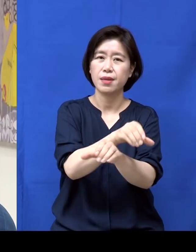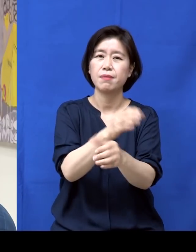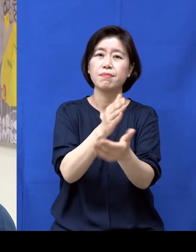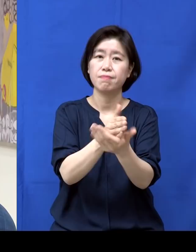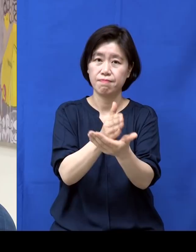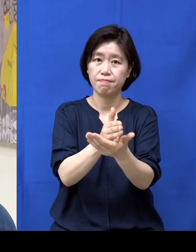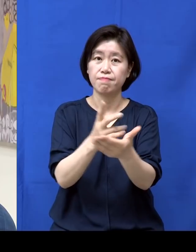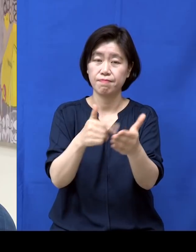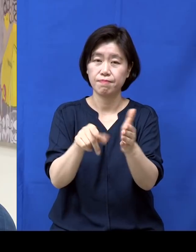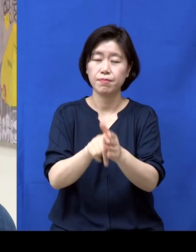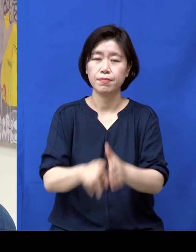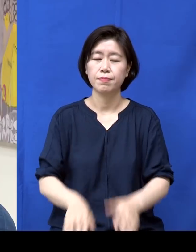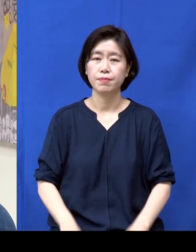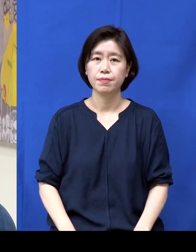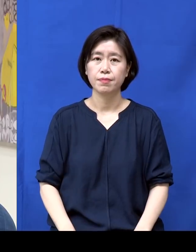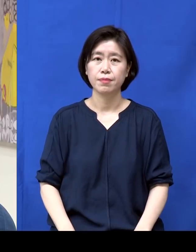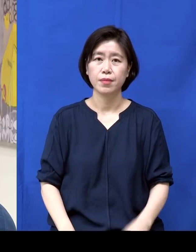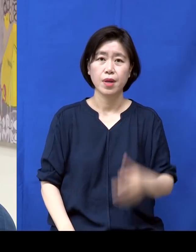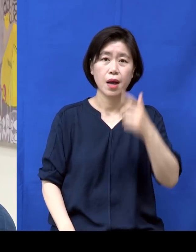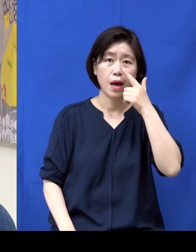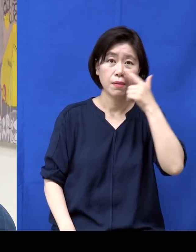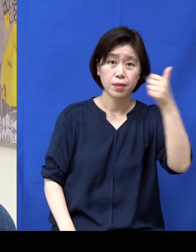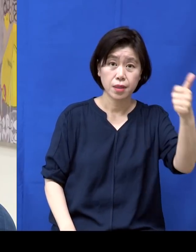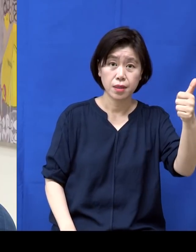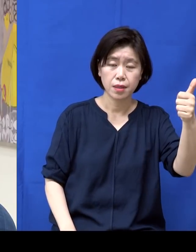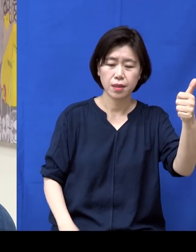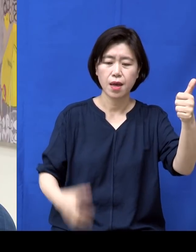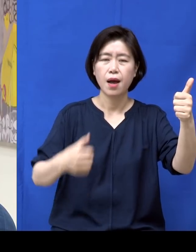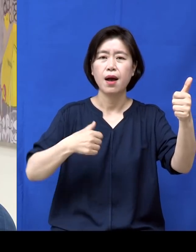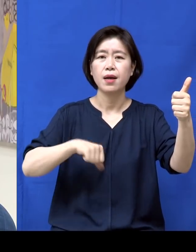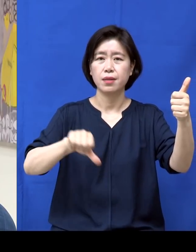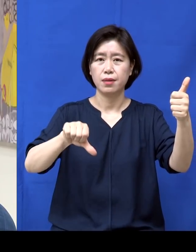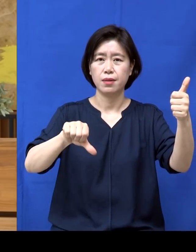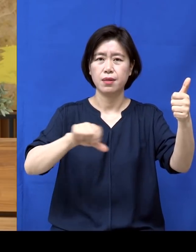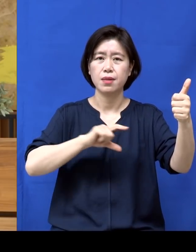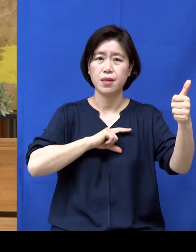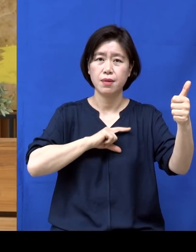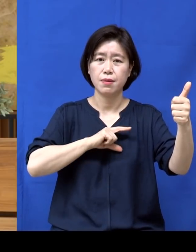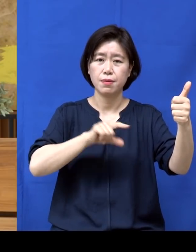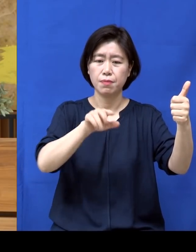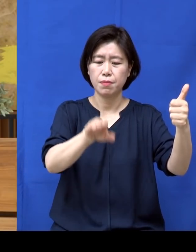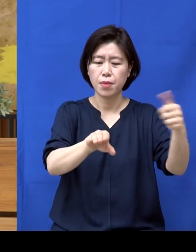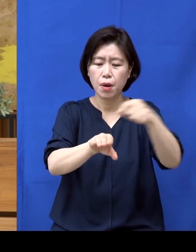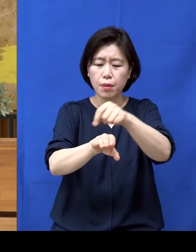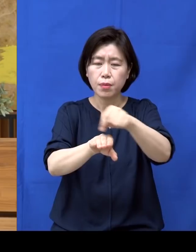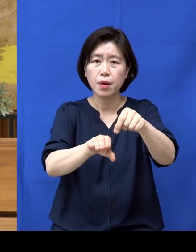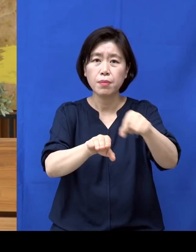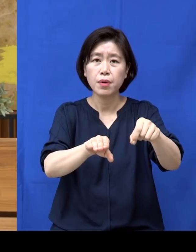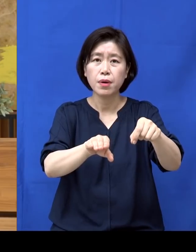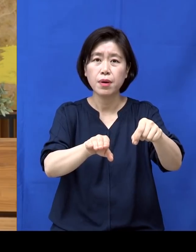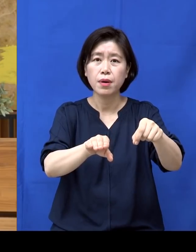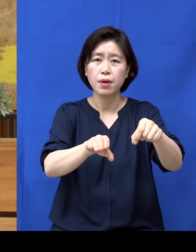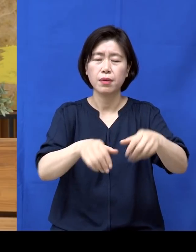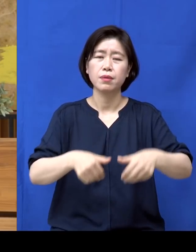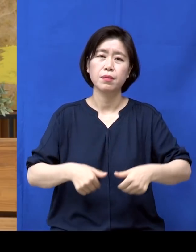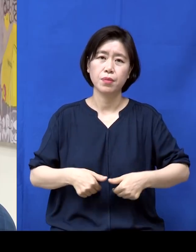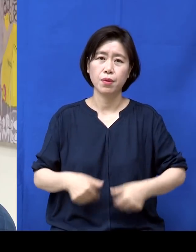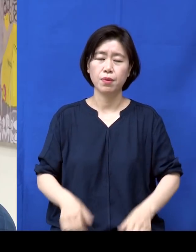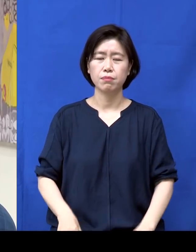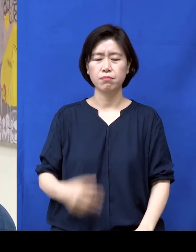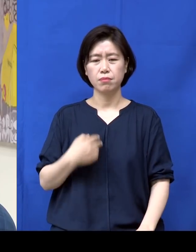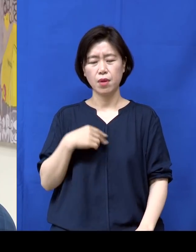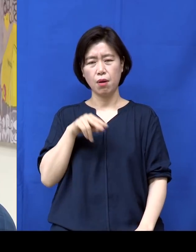예. 아버지가 아들의 이름을 관에다가 적어야 하는 거예요. 네. 근데 그 장면을 이렇게